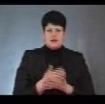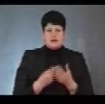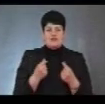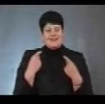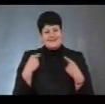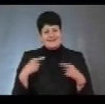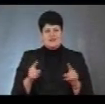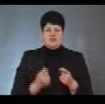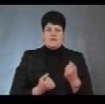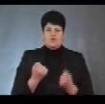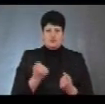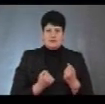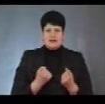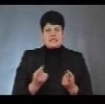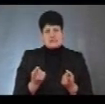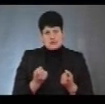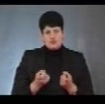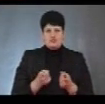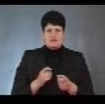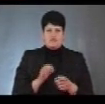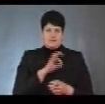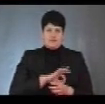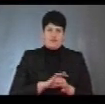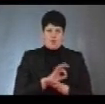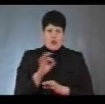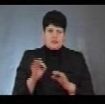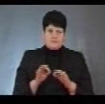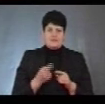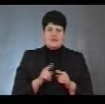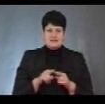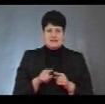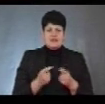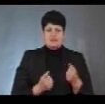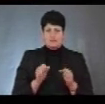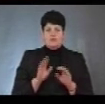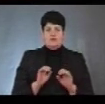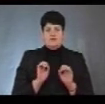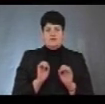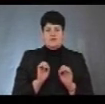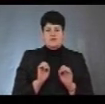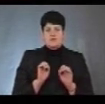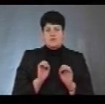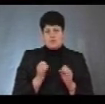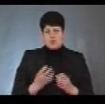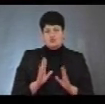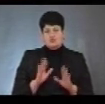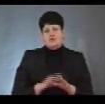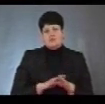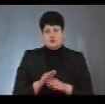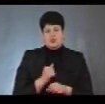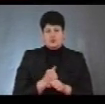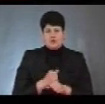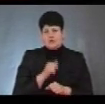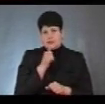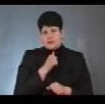інший автомобіль, який залучать до проекту. Цей автомобіль не буде переданий на «Карітас». Він буде просто виконувати функцію тестову